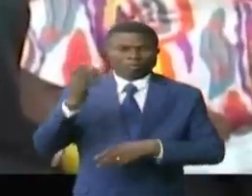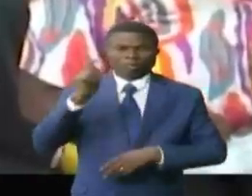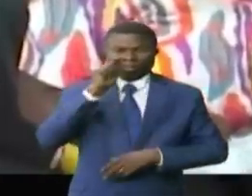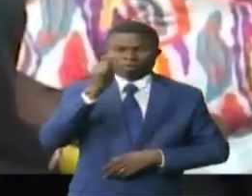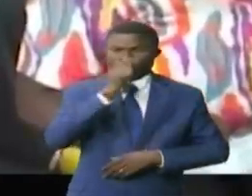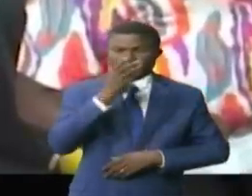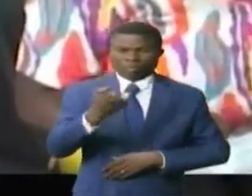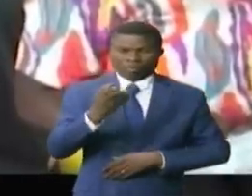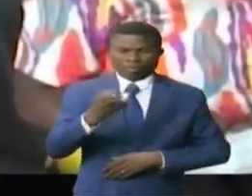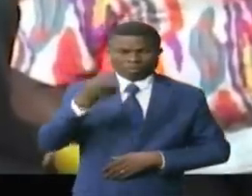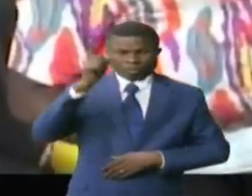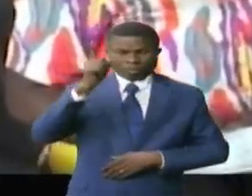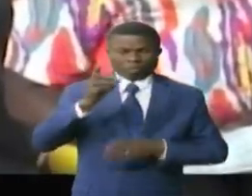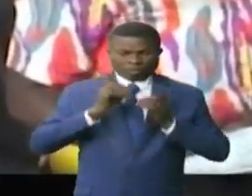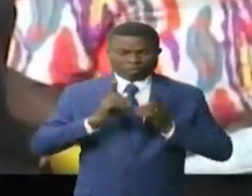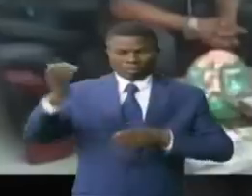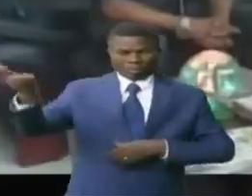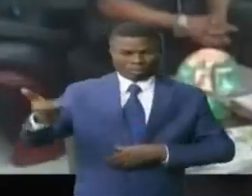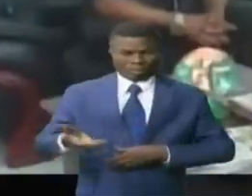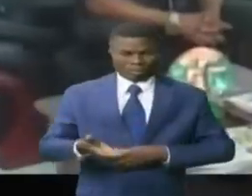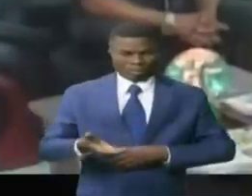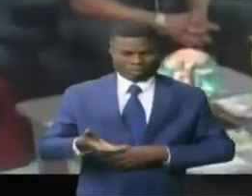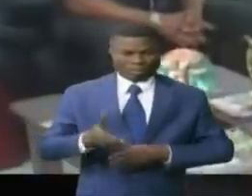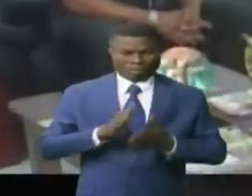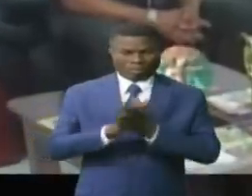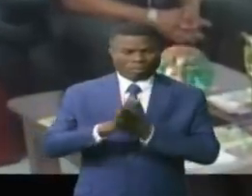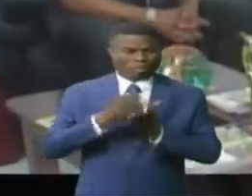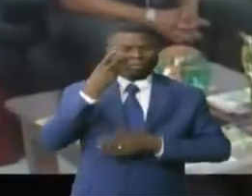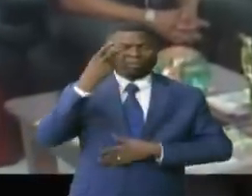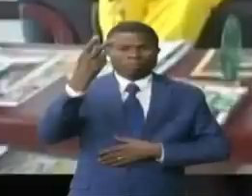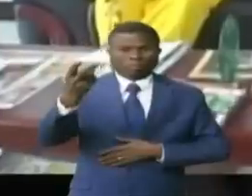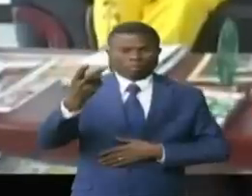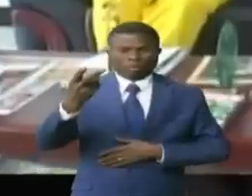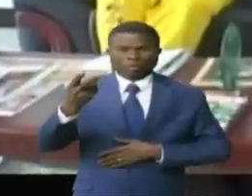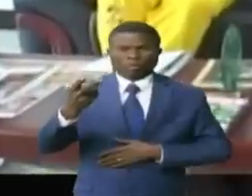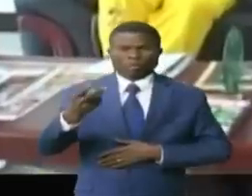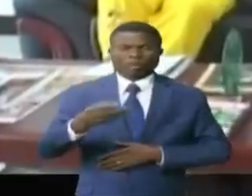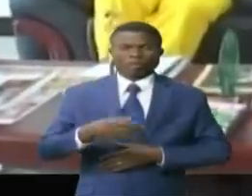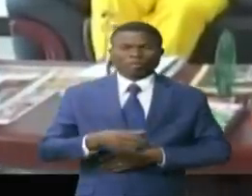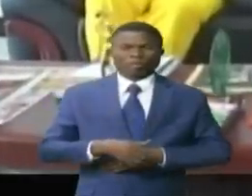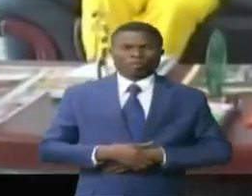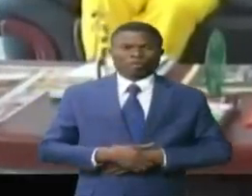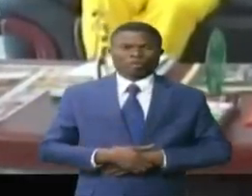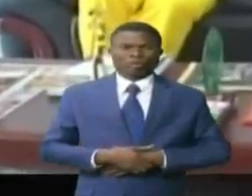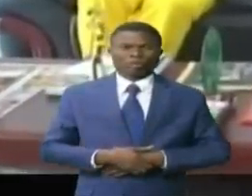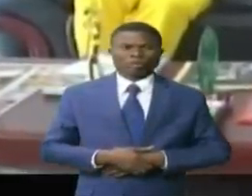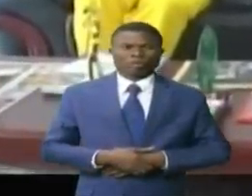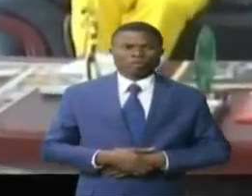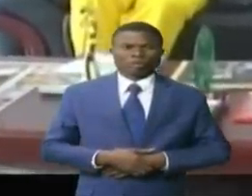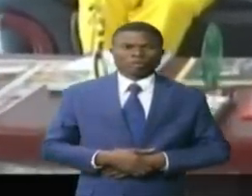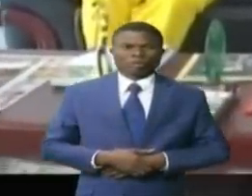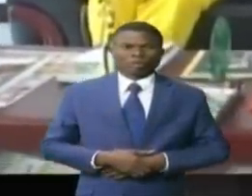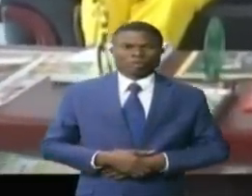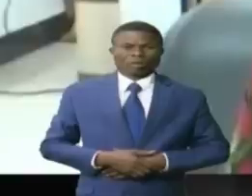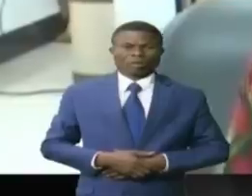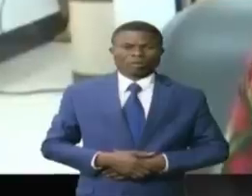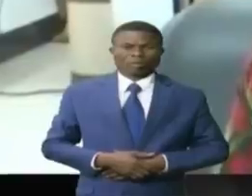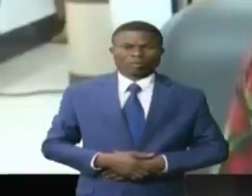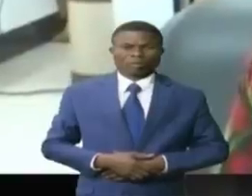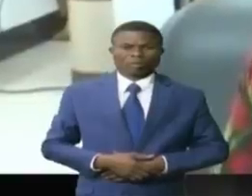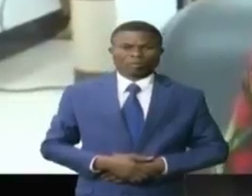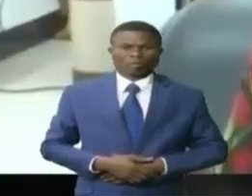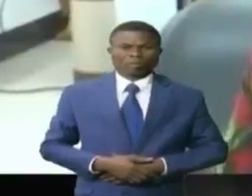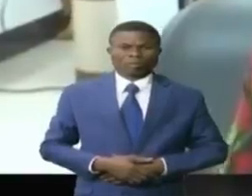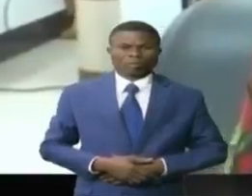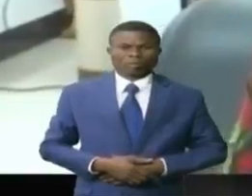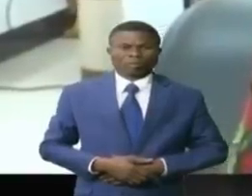Lupata. La première audience a porté sur la perspective d'améliorer la vie professionnelle du personnel de la RTNC au